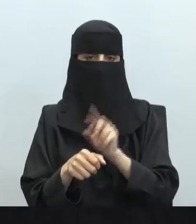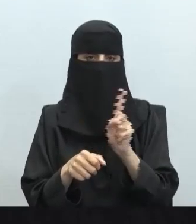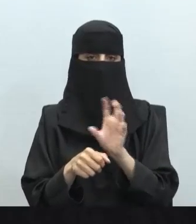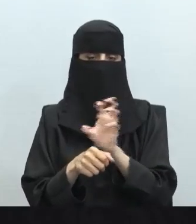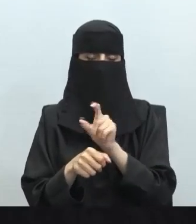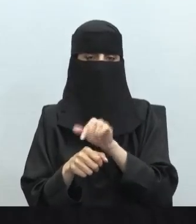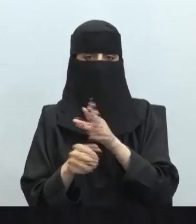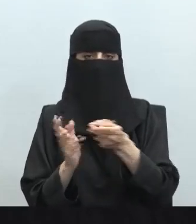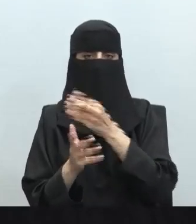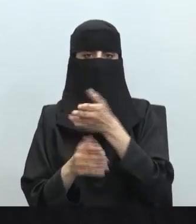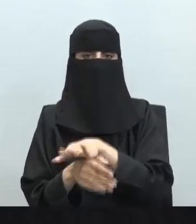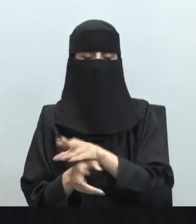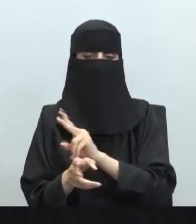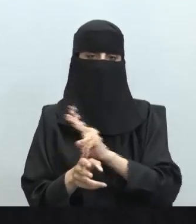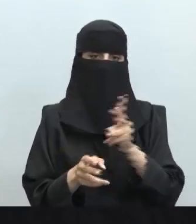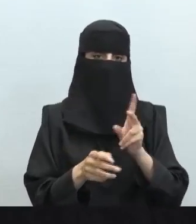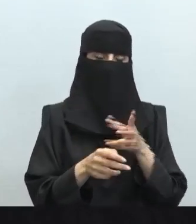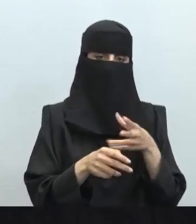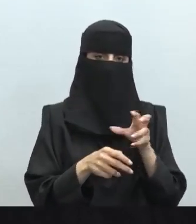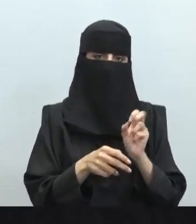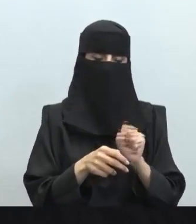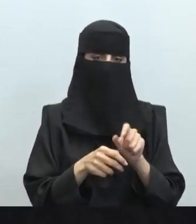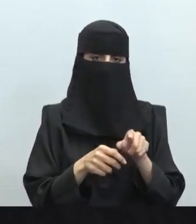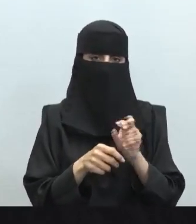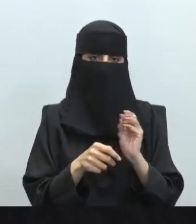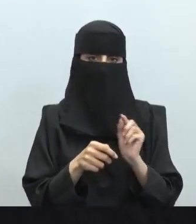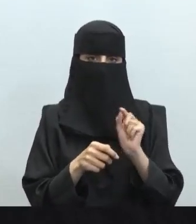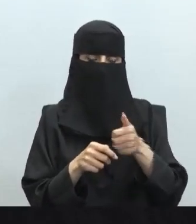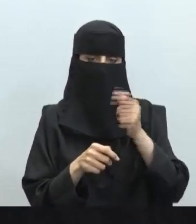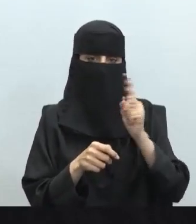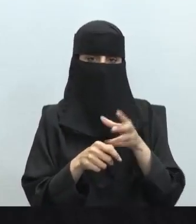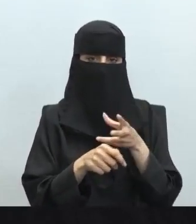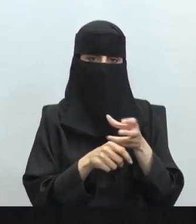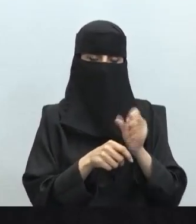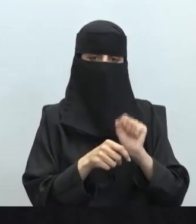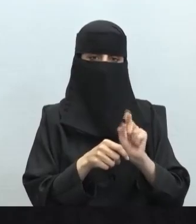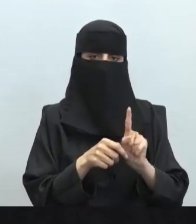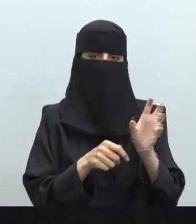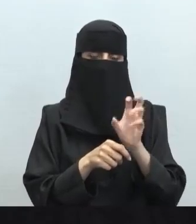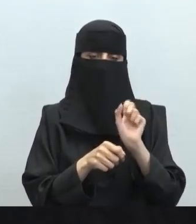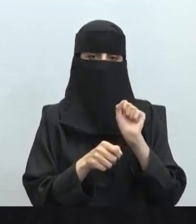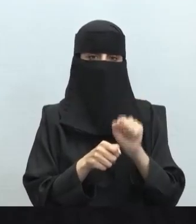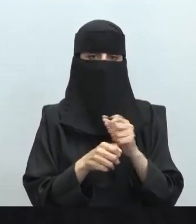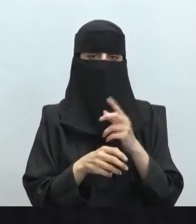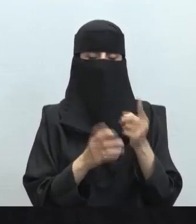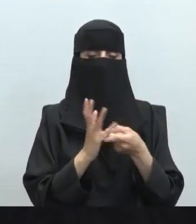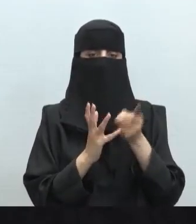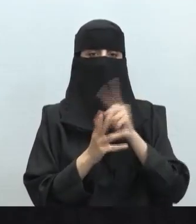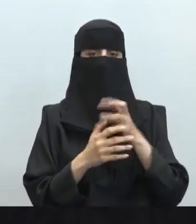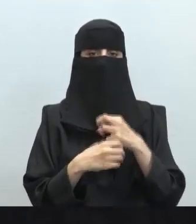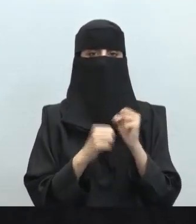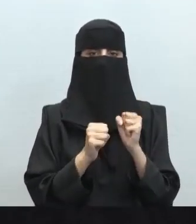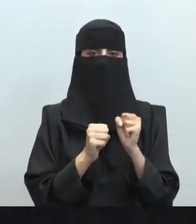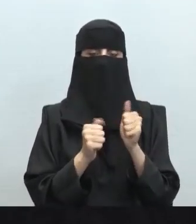ثم قام هذا العالم بقتل هذه البكتيريا اس وحقن هذا الفار واصبح هذا الفار طبيعي لم يمت